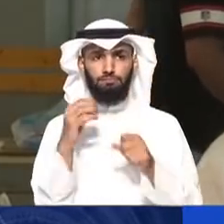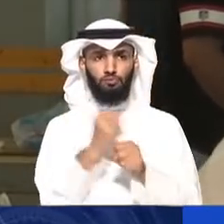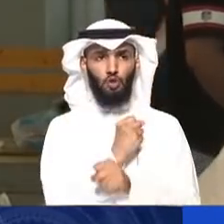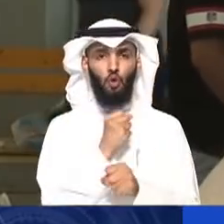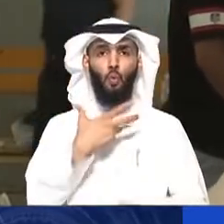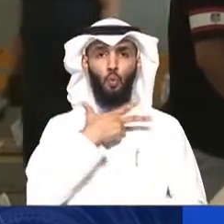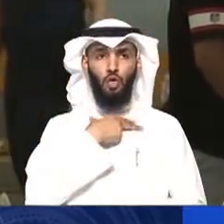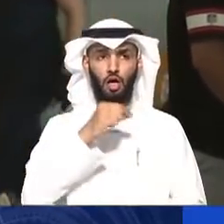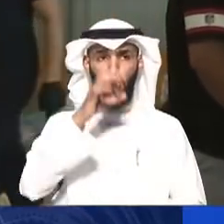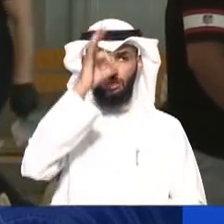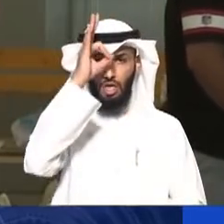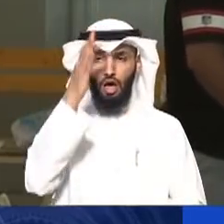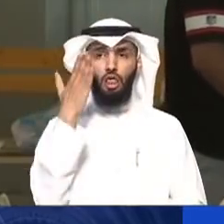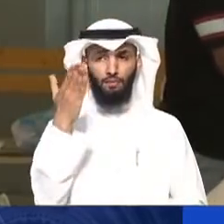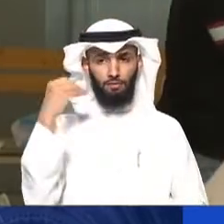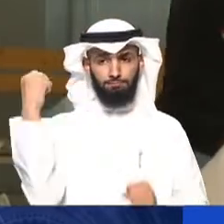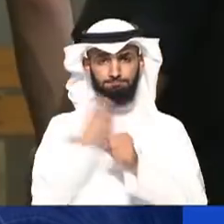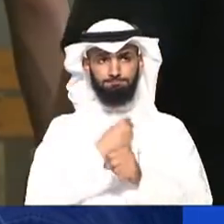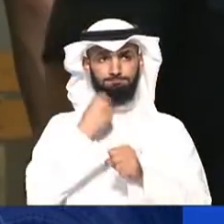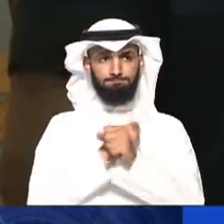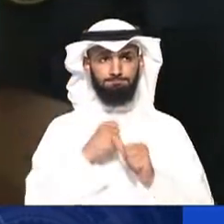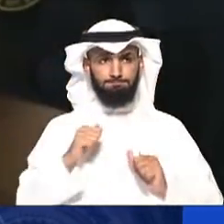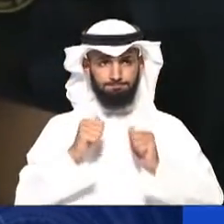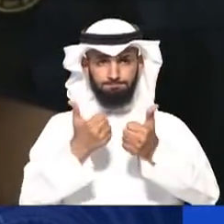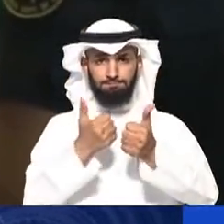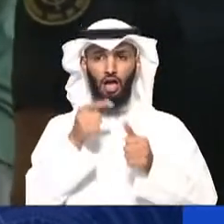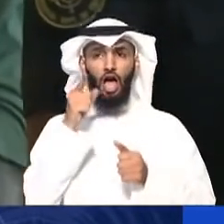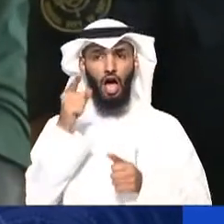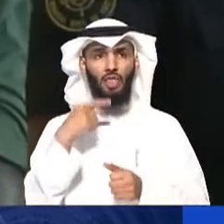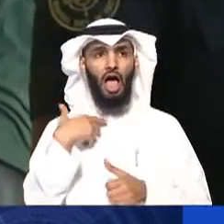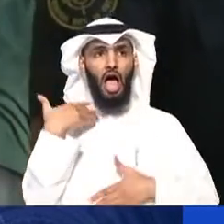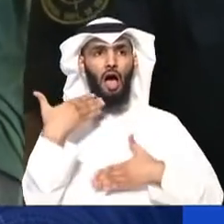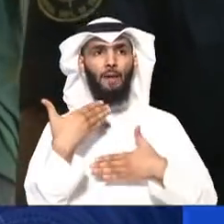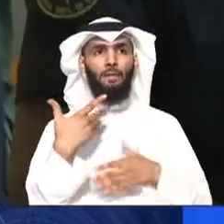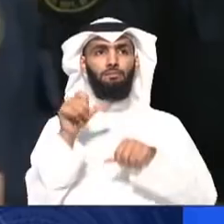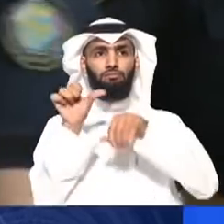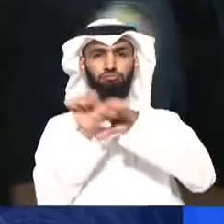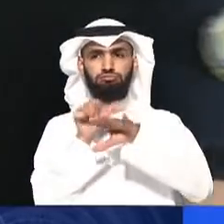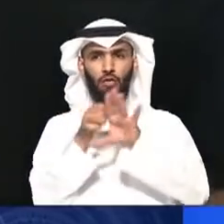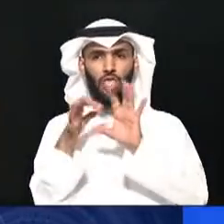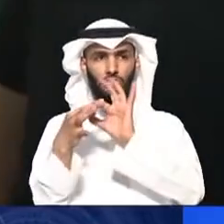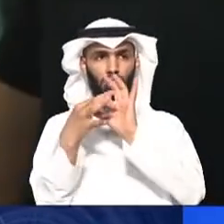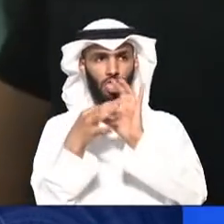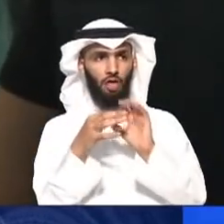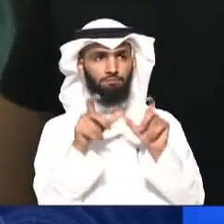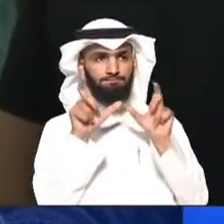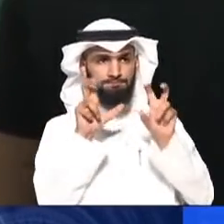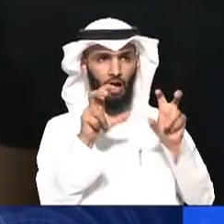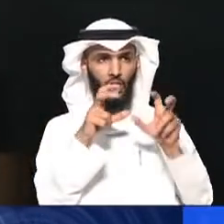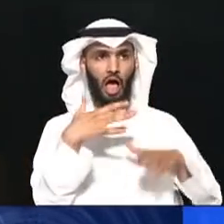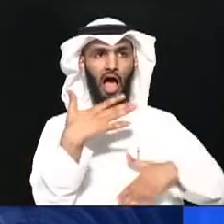الداخلية الإدارة العامة لمكافحة المخدرات، تم إحباط محاولة تهريب